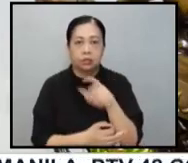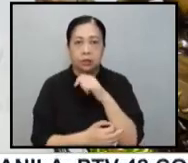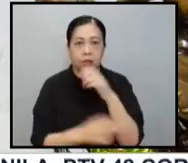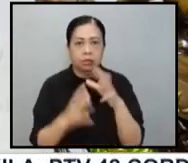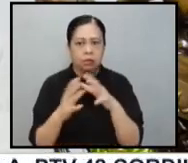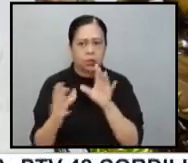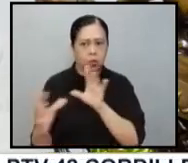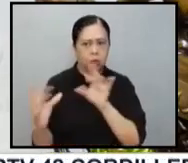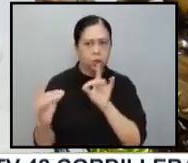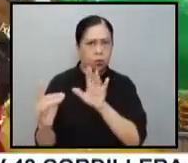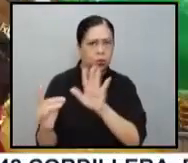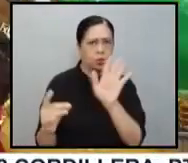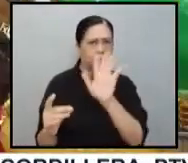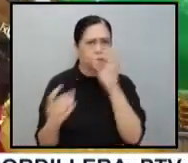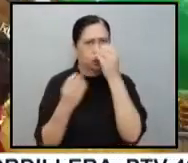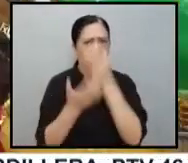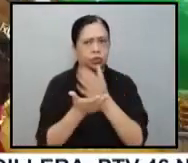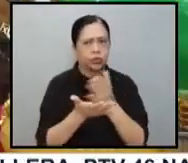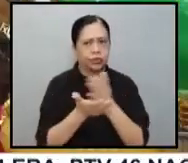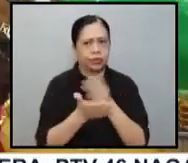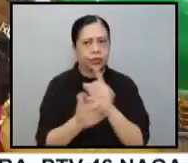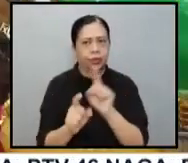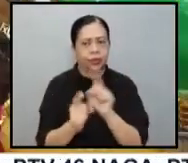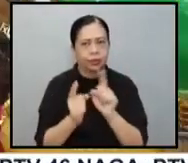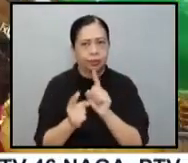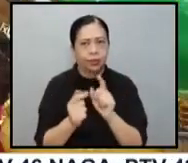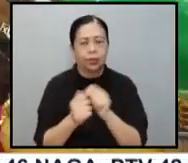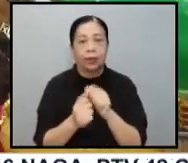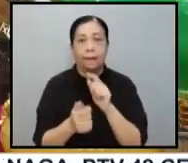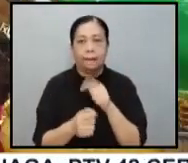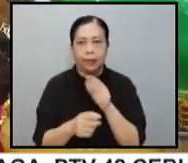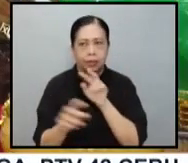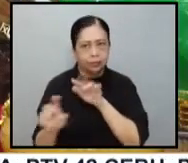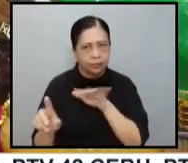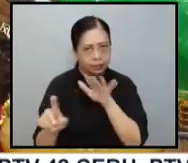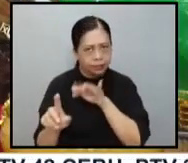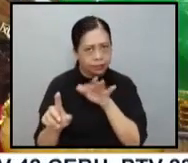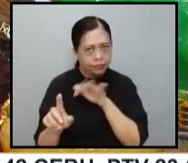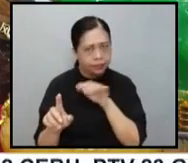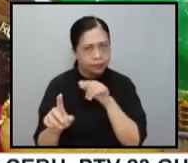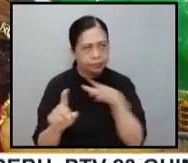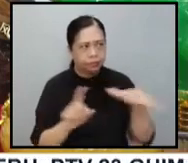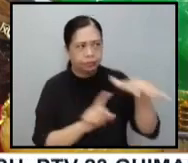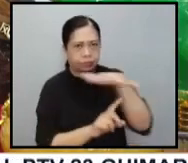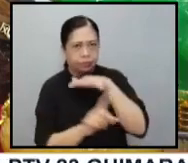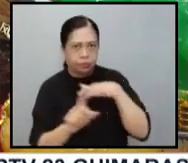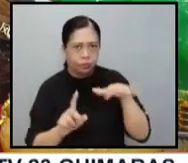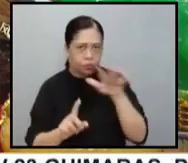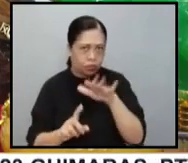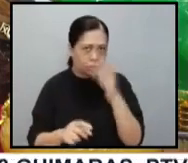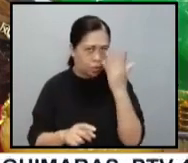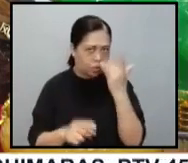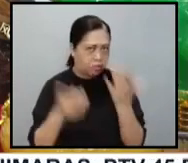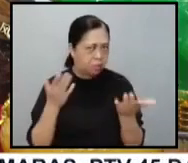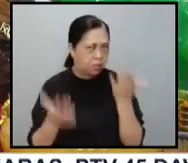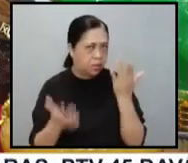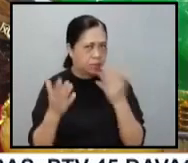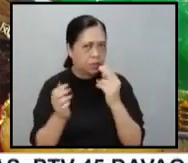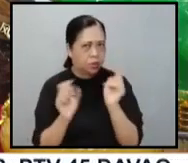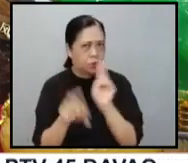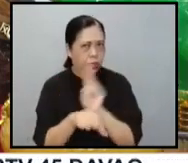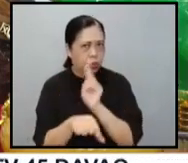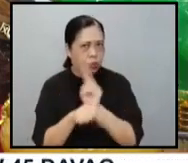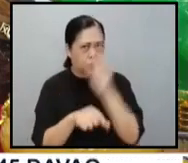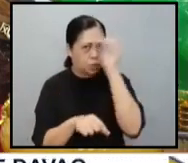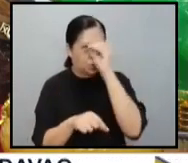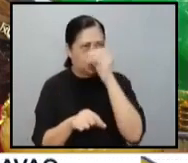nakakilala ang mga nakakausap mo. Maging mapanuri sa nakapaligid sa'yo dahil maaari nilang gamitin ang opinion mo